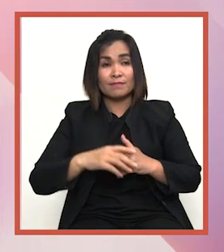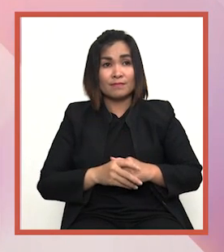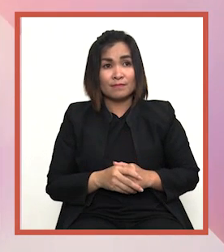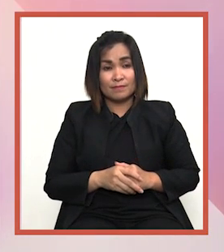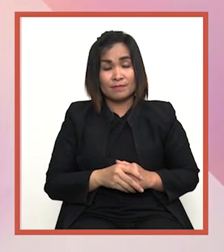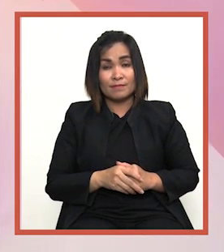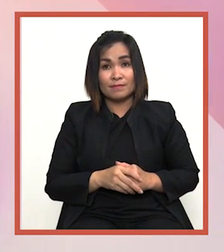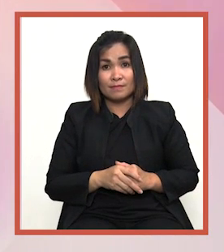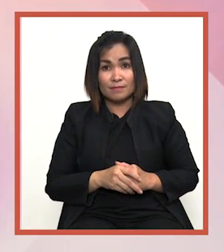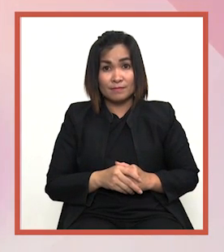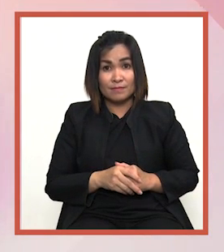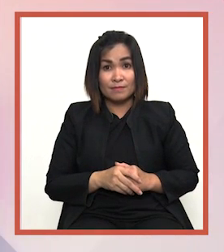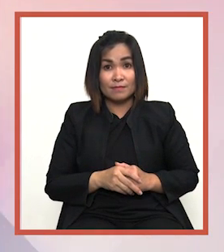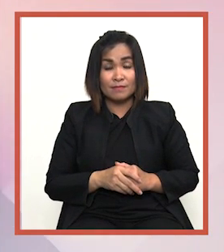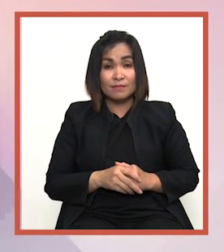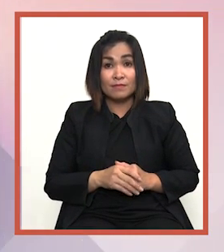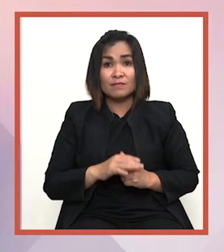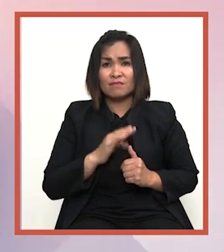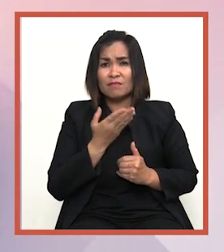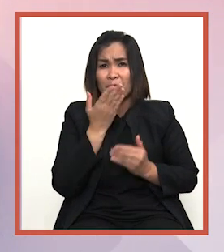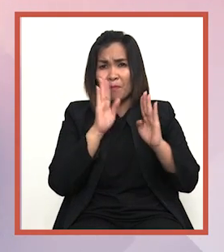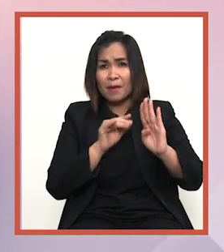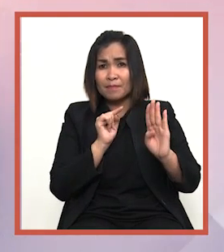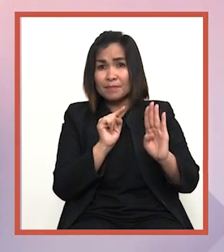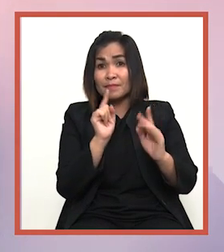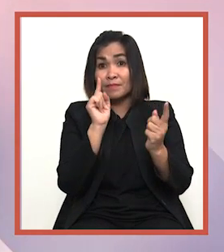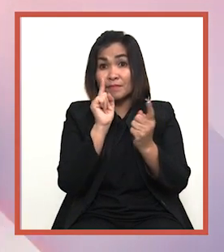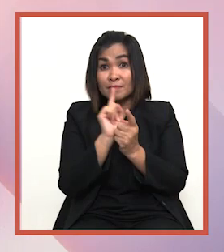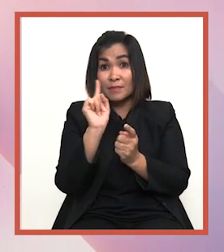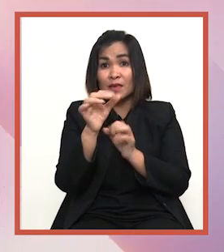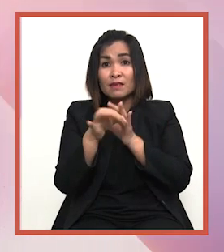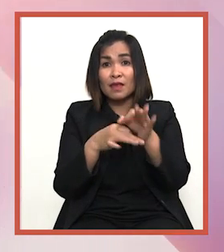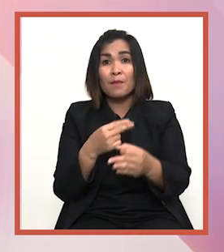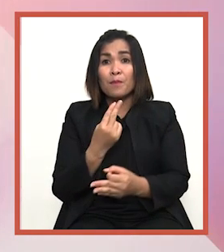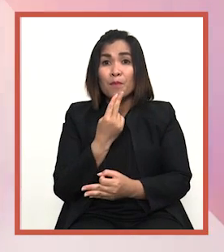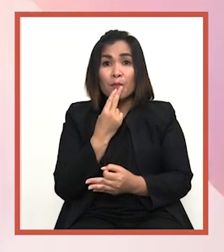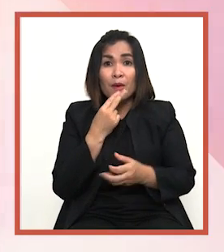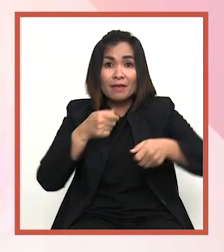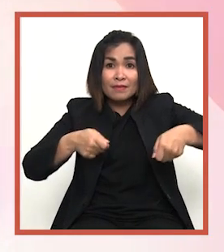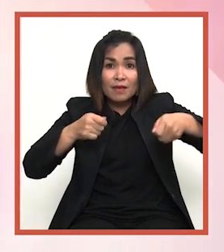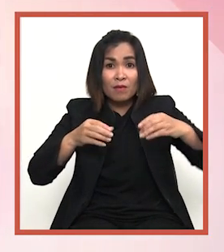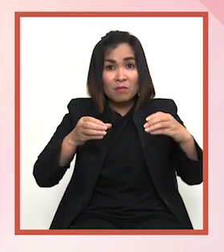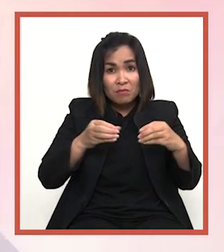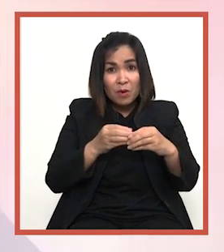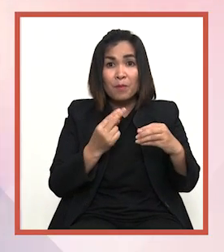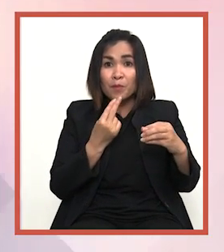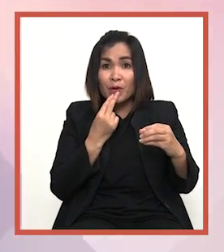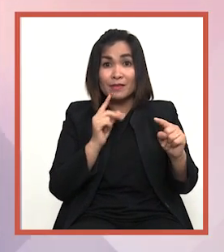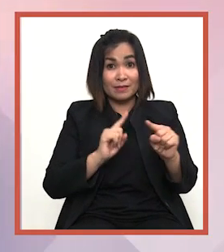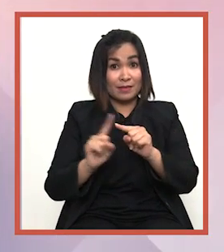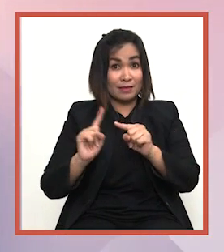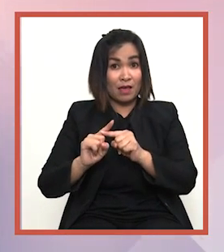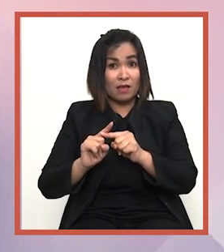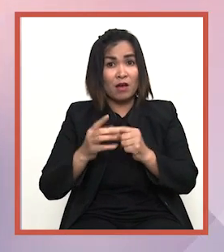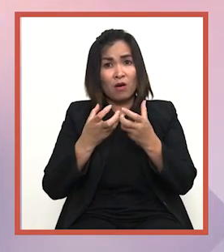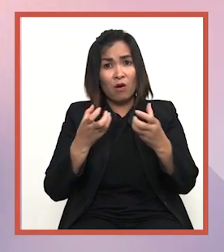เซลล์ไฟฟ้าครับเซลล์ไฟฟ้าอันนี้นะครับนะจะใช้แทนนะพวกแบตเตอรี่นะครับหรือว่าอุปกรณ์ที่จ่าย